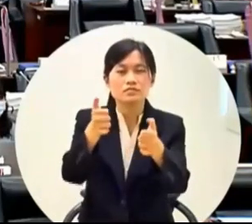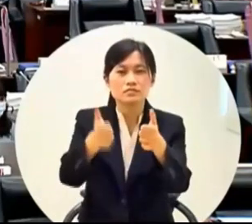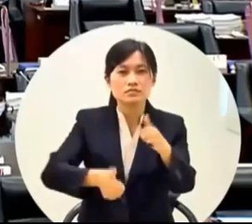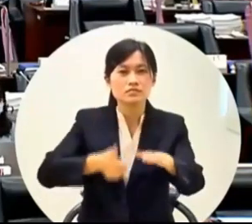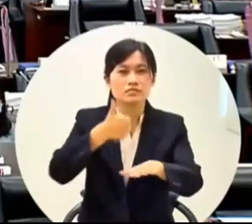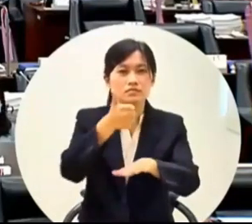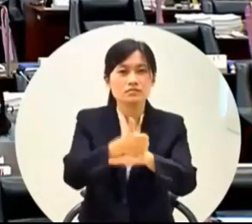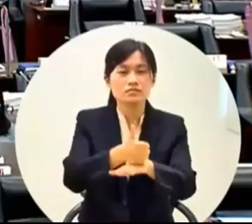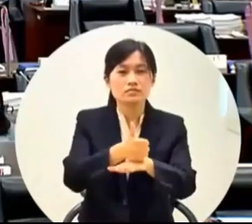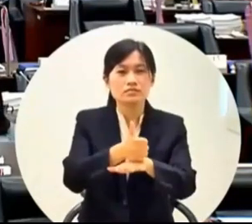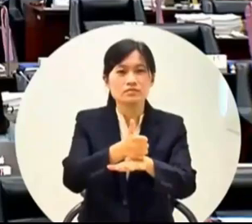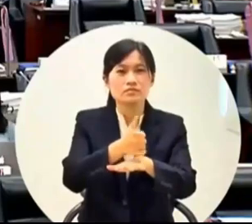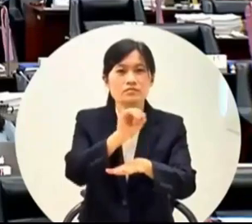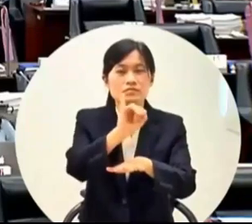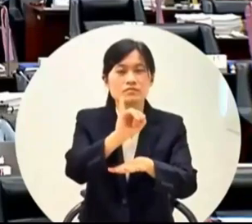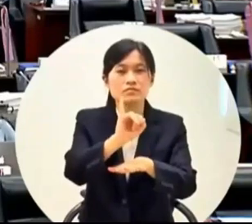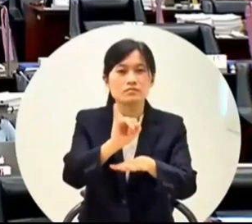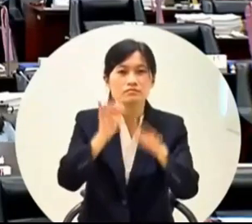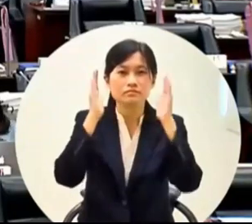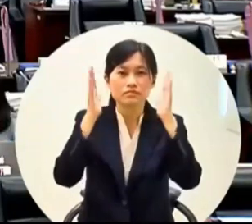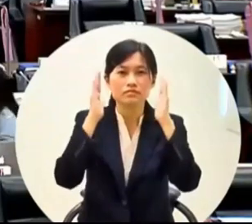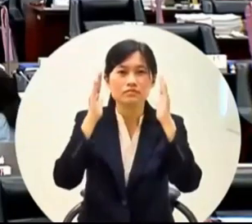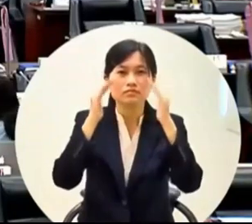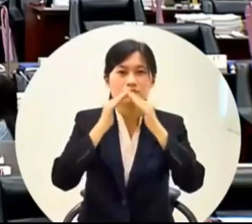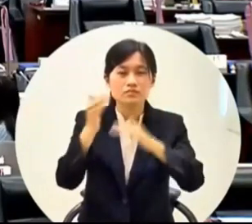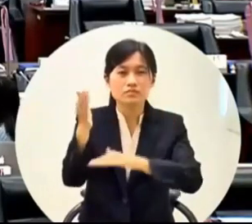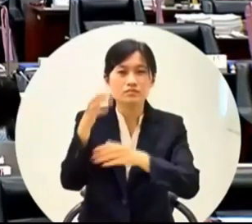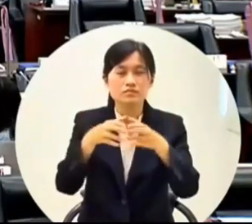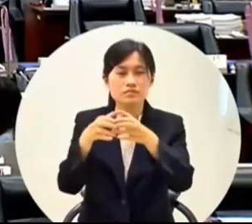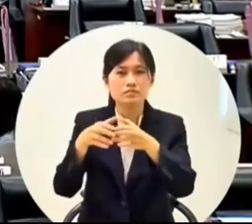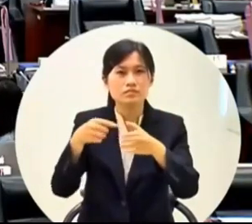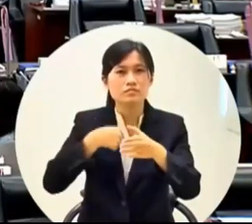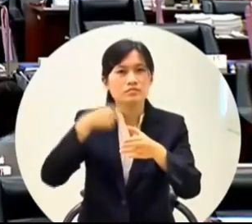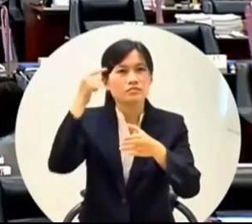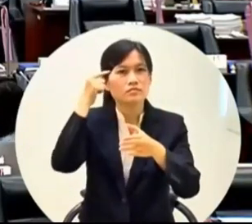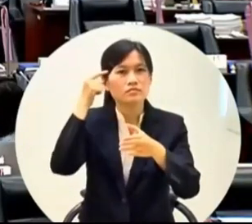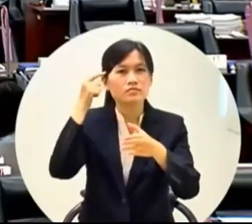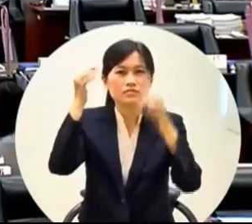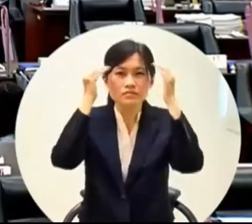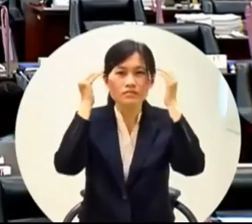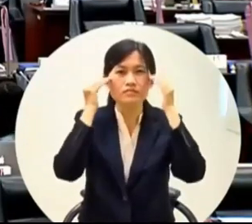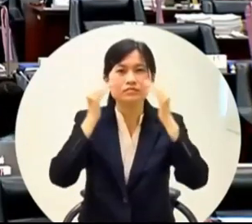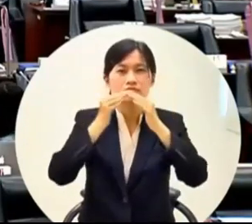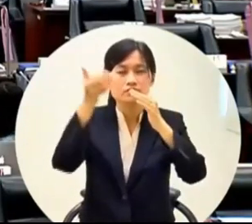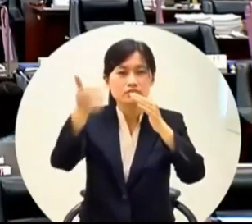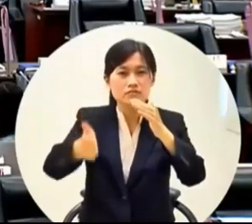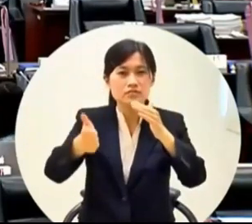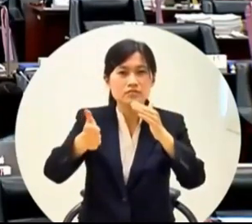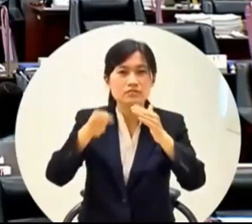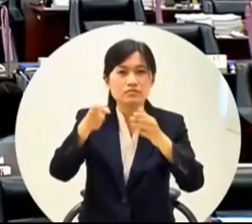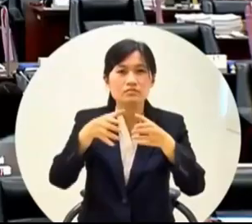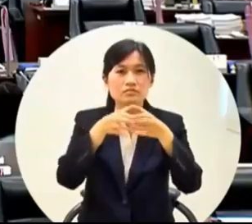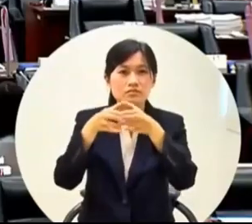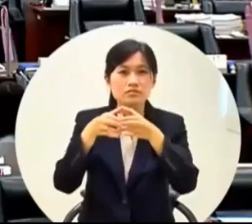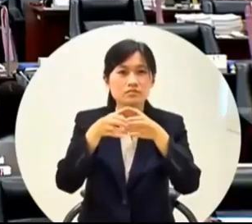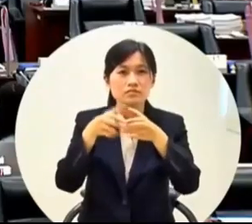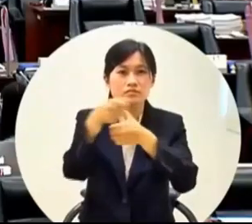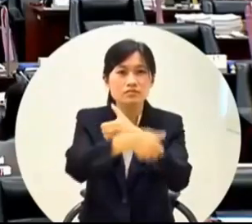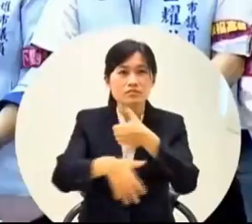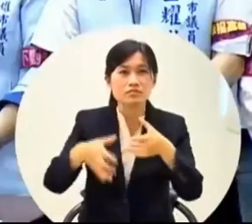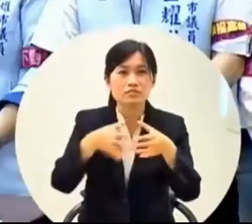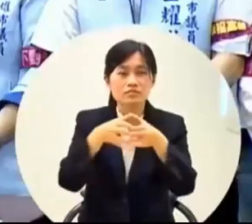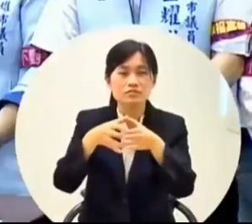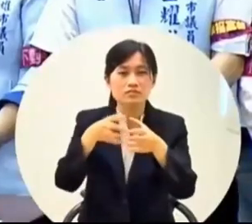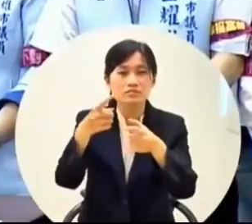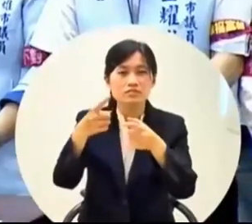有最认真的市府团队了啊。我想我们韩国瑜市长他的团队在一